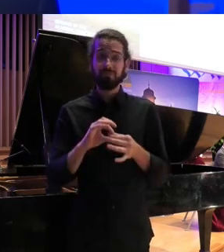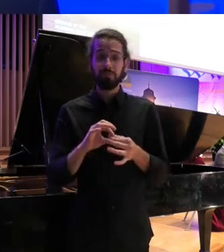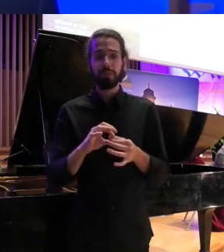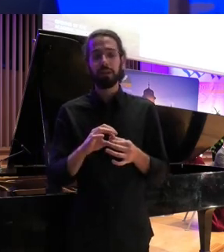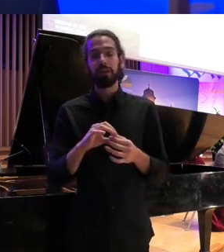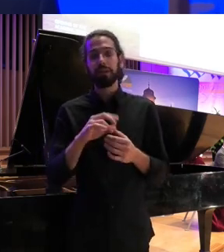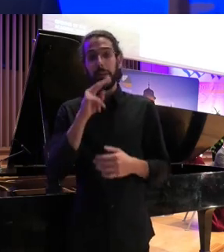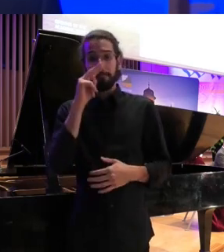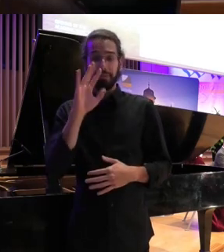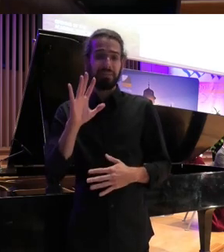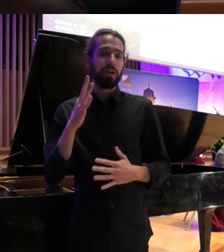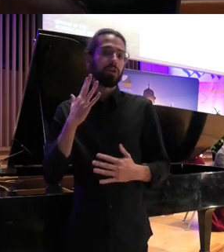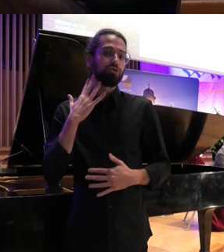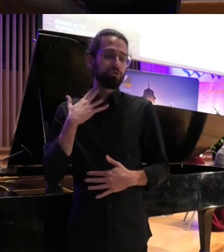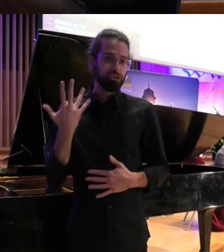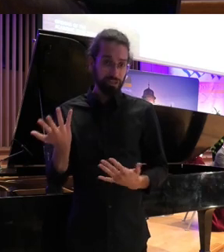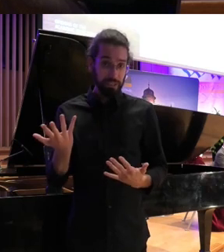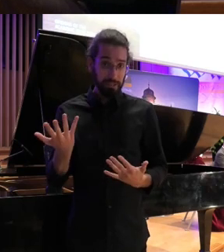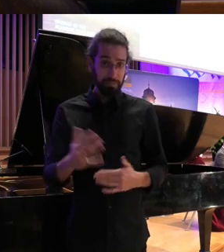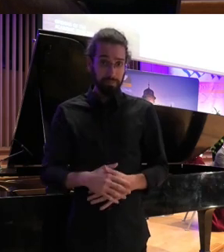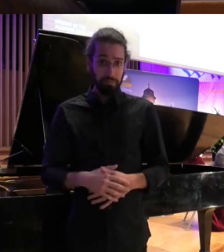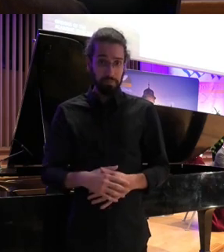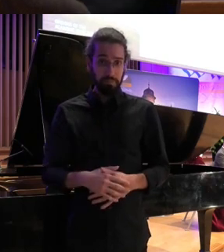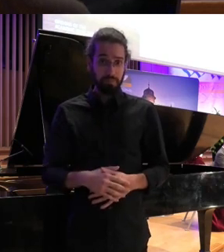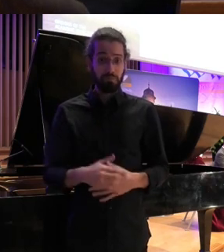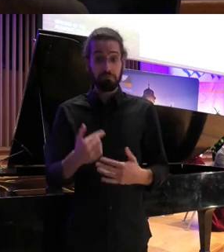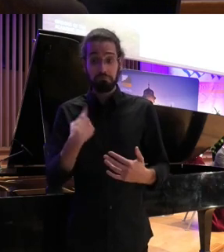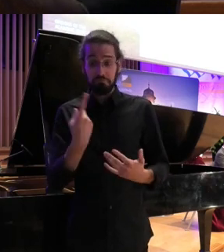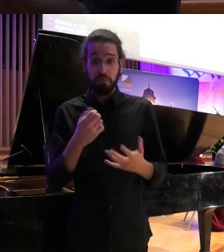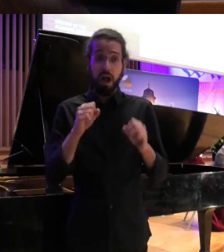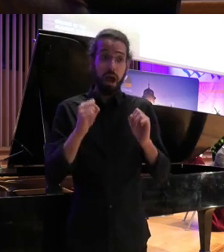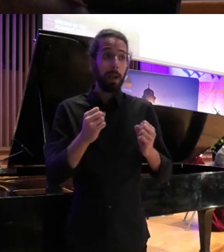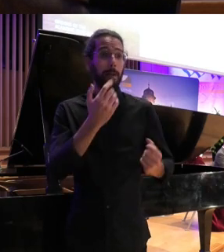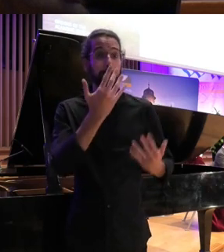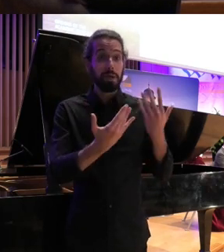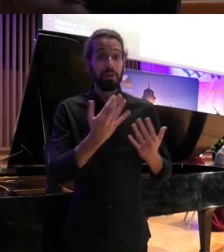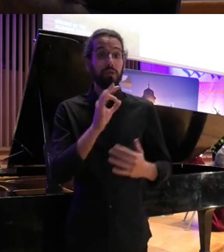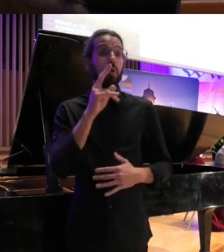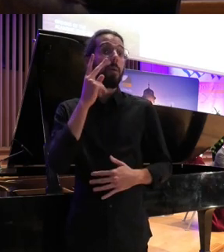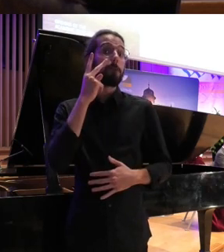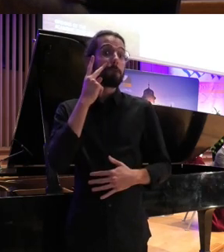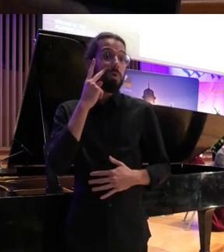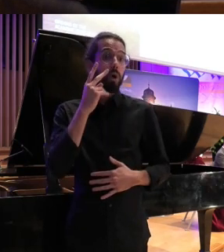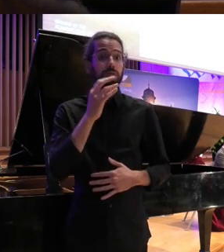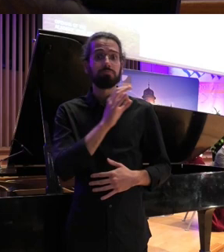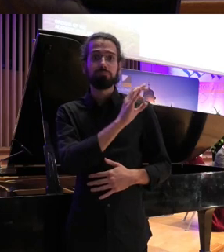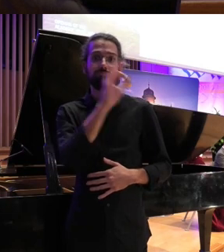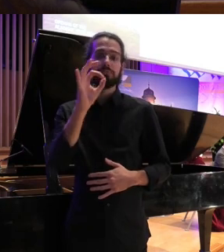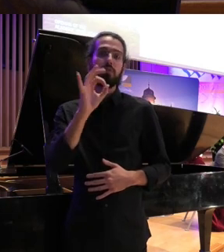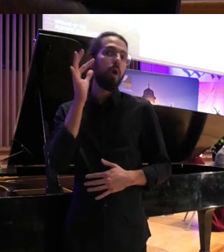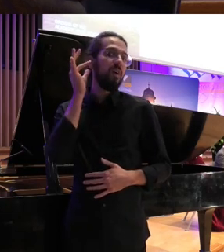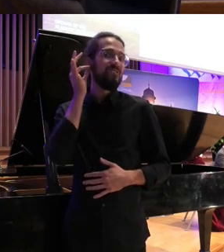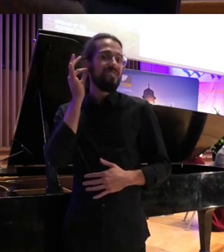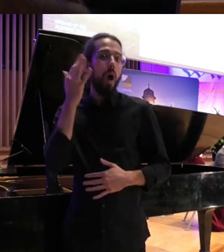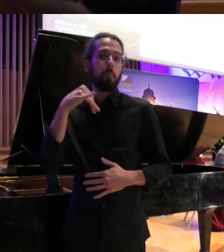denn denken könnten oder sollten wir oder könnten wir Mathematik an der Universität Bonn für Frauen denn noch ein bisschen attraktiver